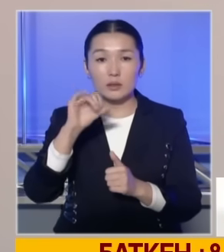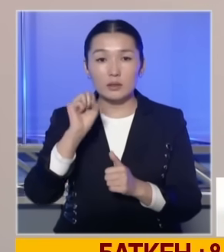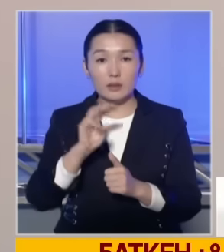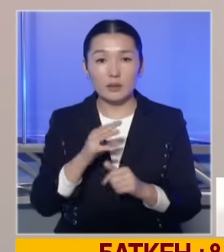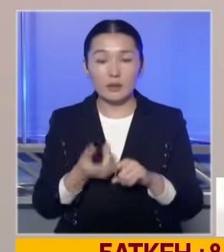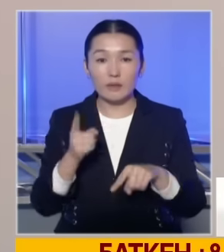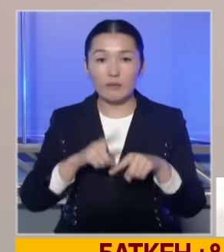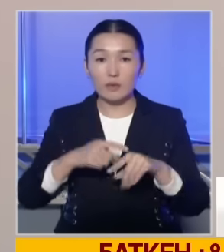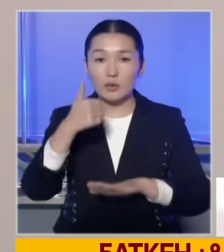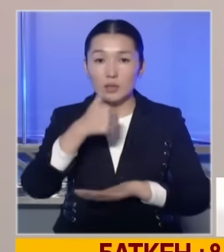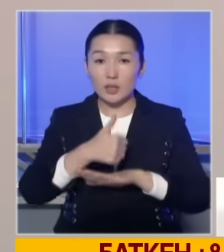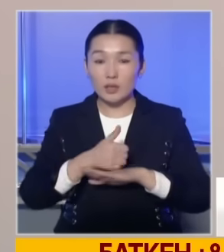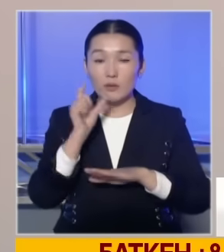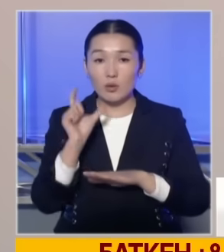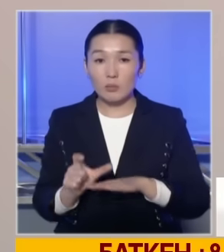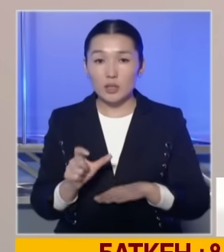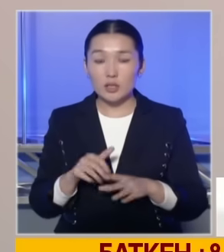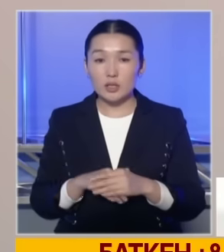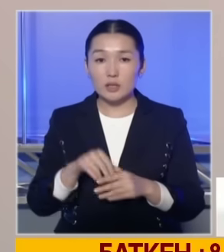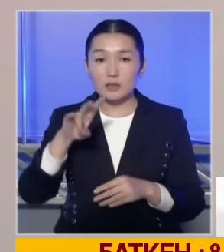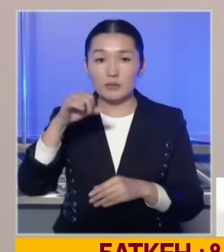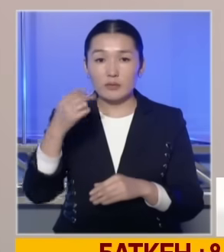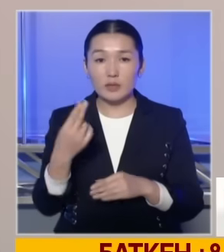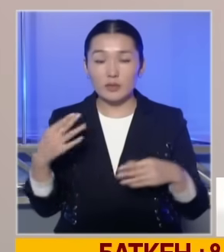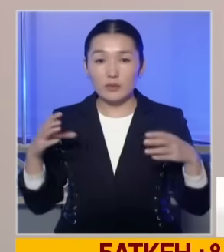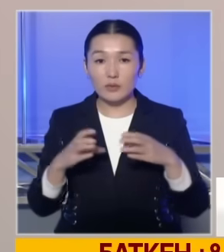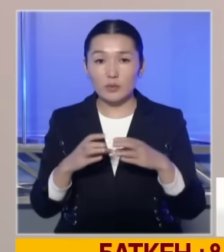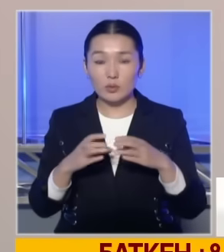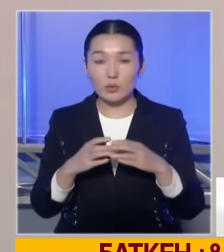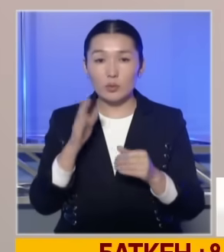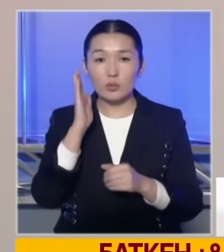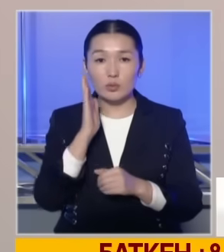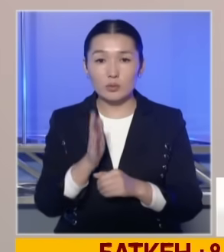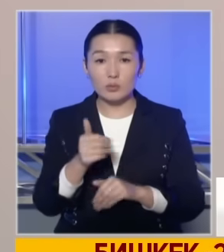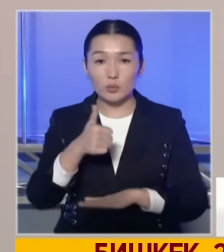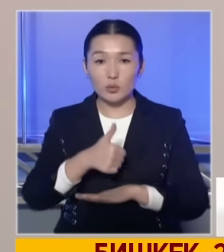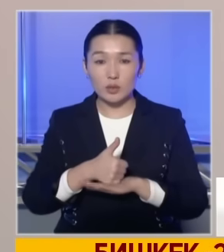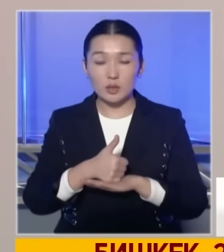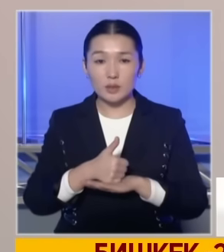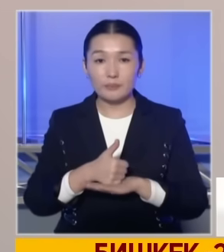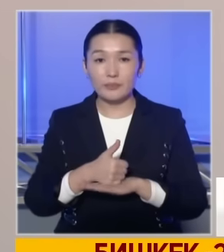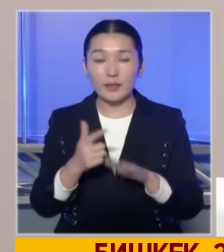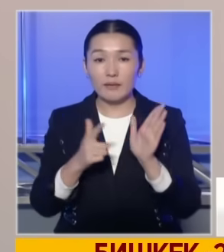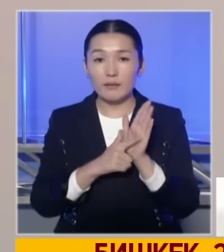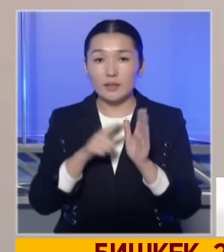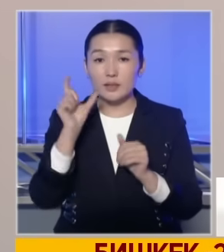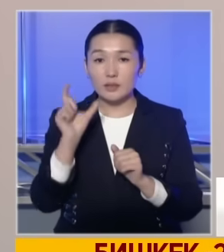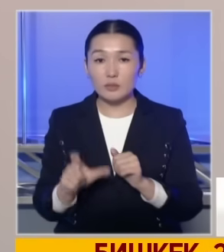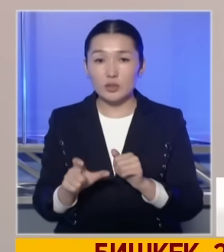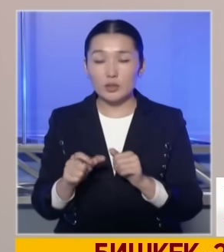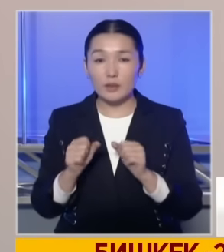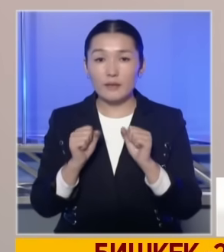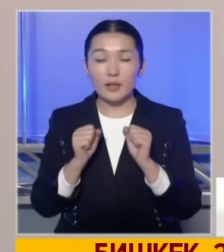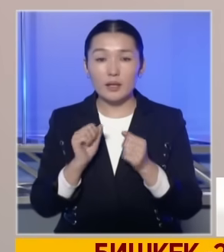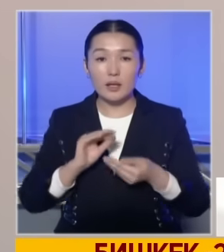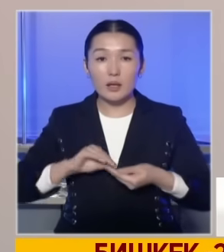катчылыктын башчысы ошол улуттук кеңештин төрагасы катчылыктын башчысы болот. Дагы ошол 7 киши туруктуу